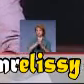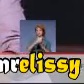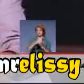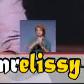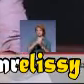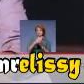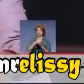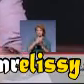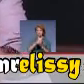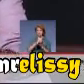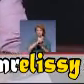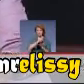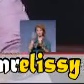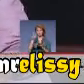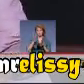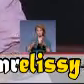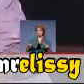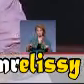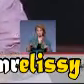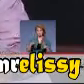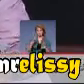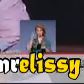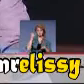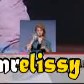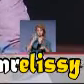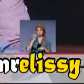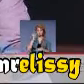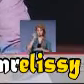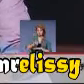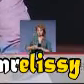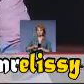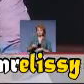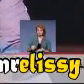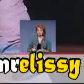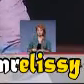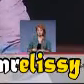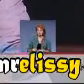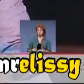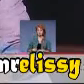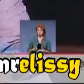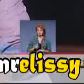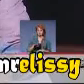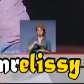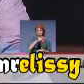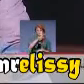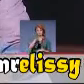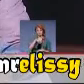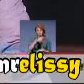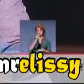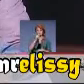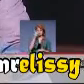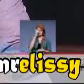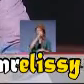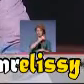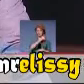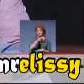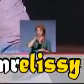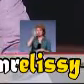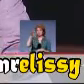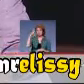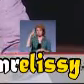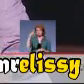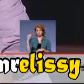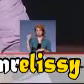الا على جثثهم صحيح ناس هيصه وناس يصه